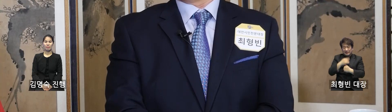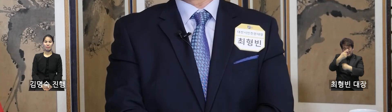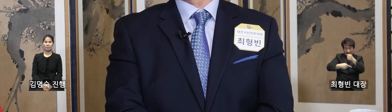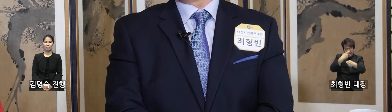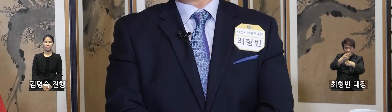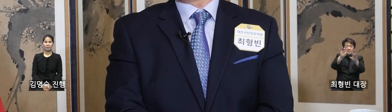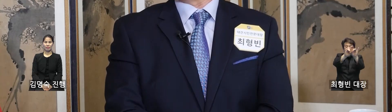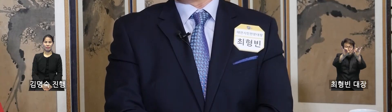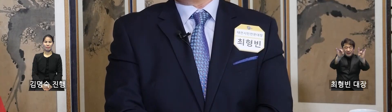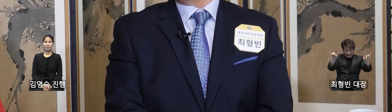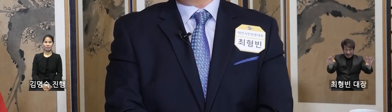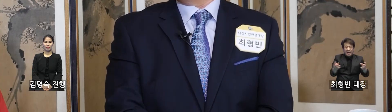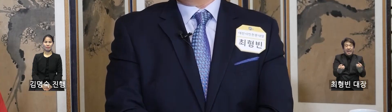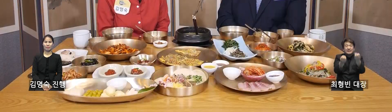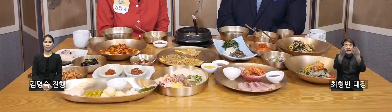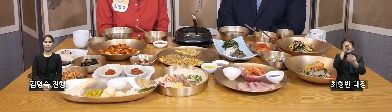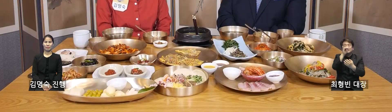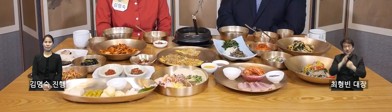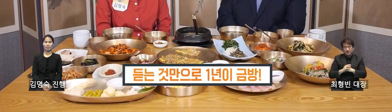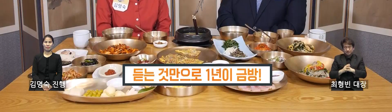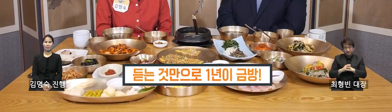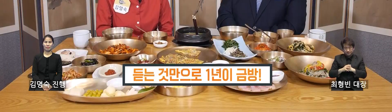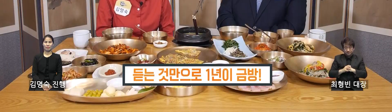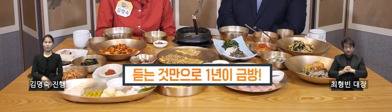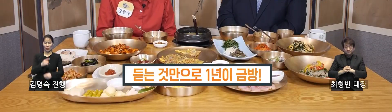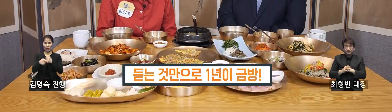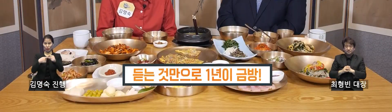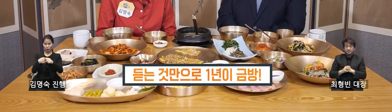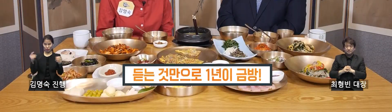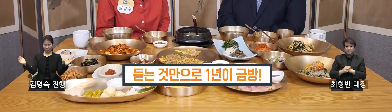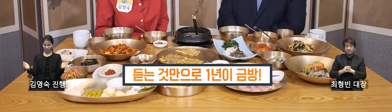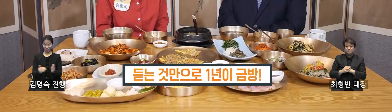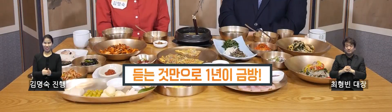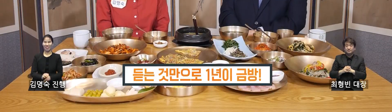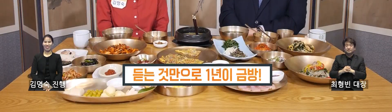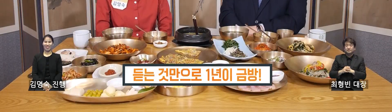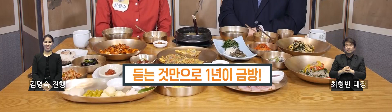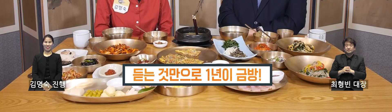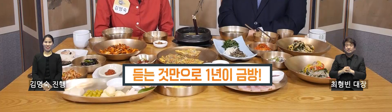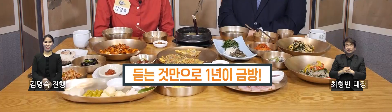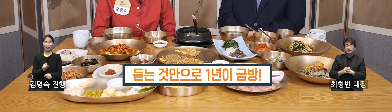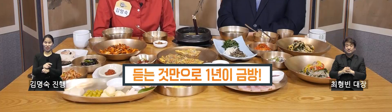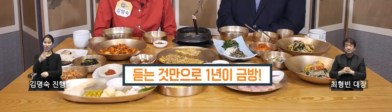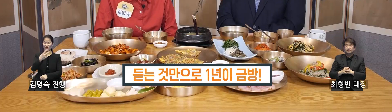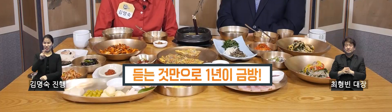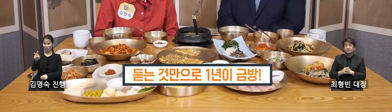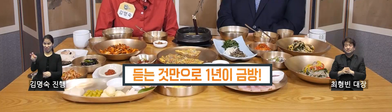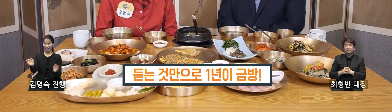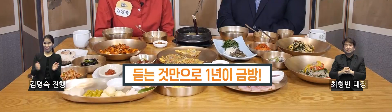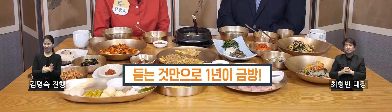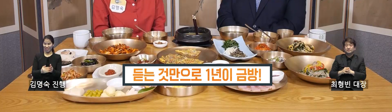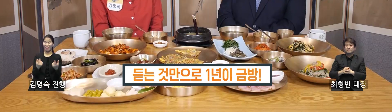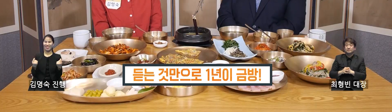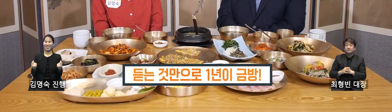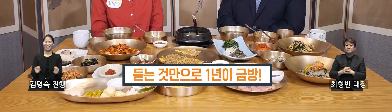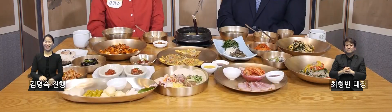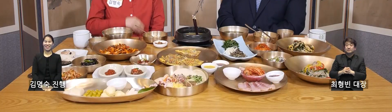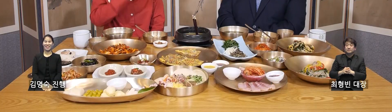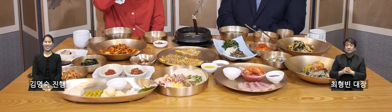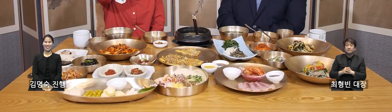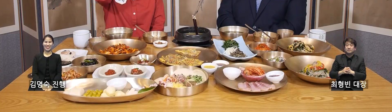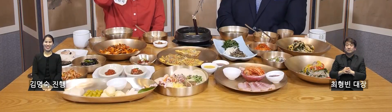진행되는 행사이기도 합니다 아 미련이 다 갔어 아 그래서 2020 년이 다 왔습니다 아